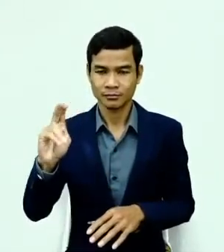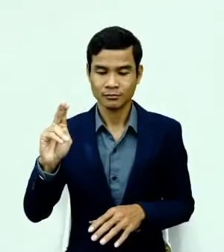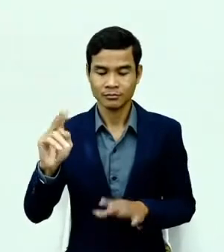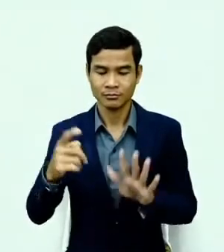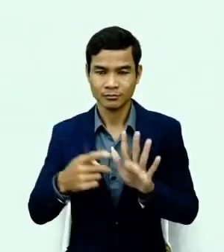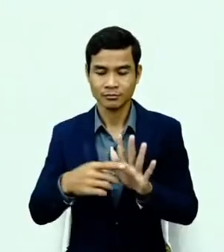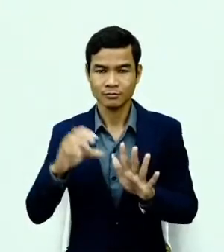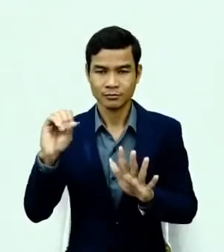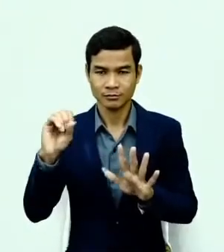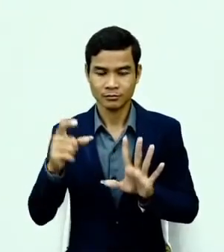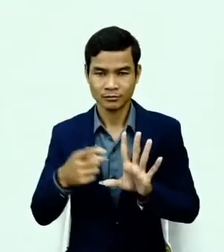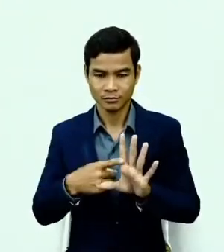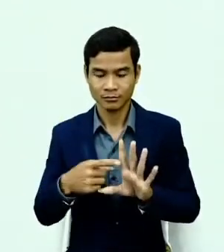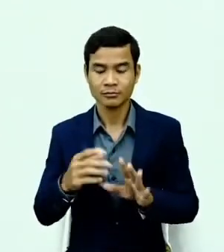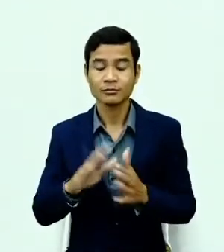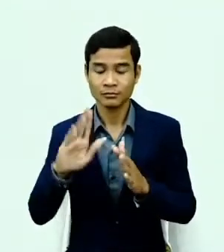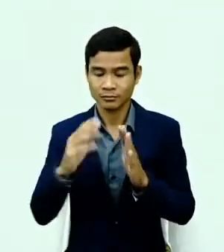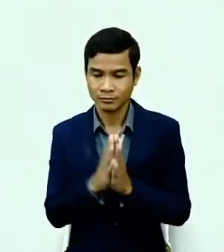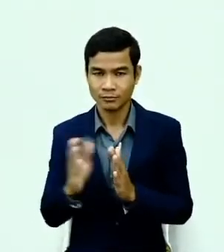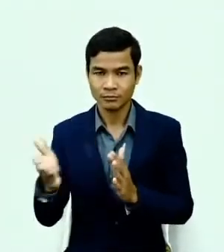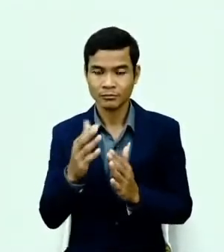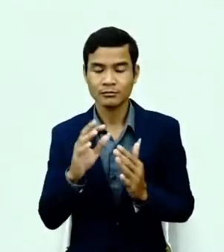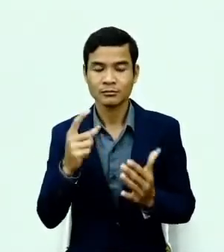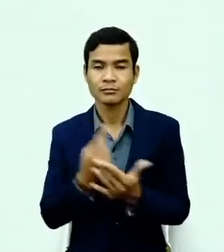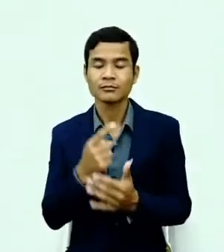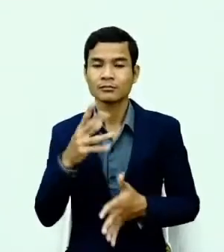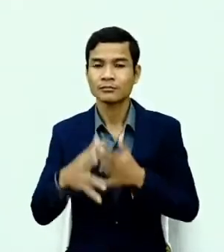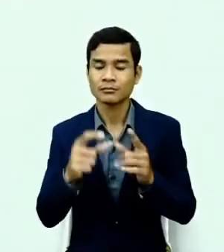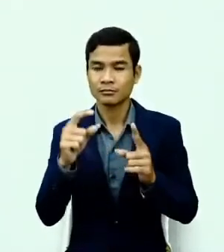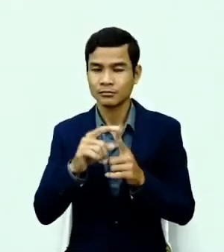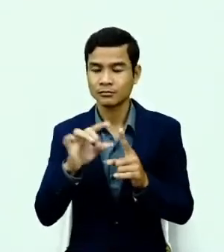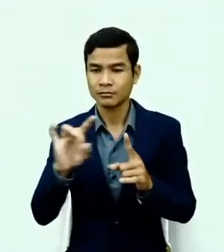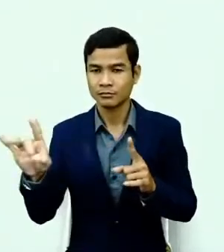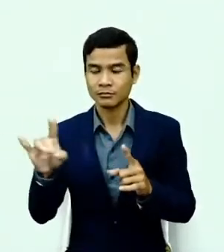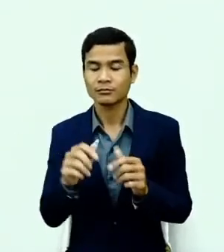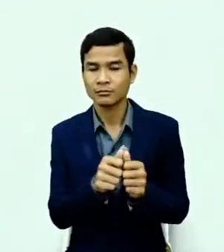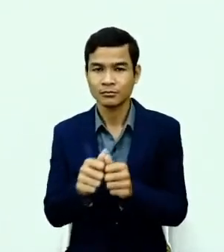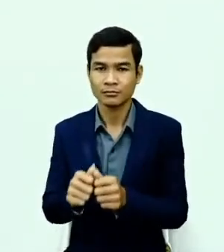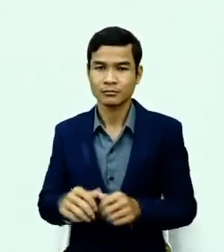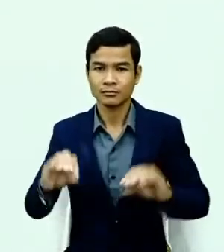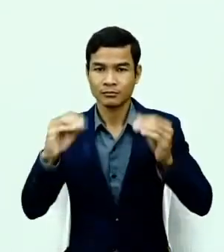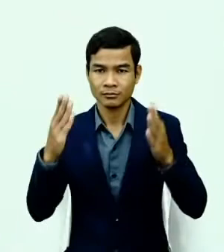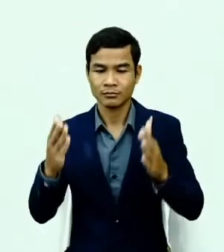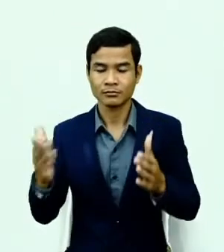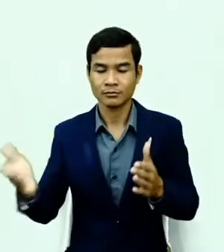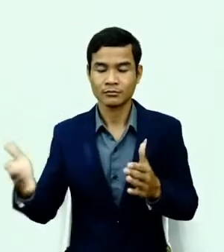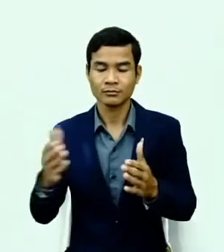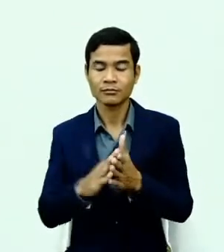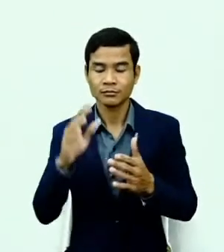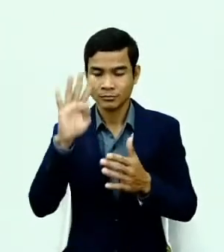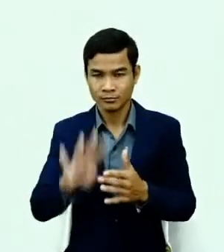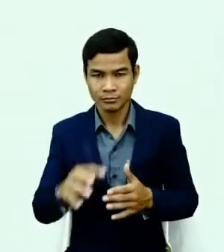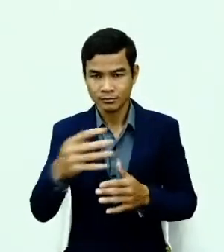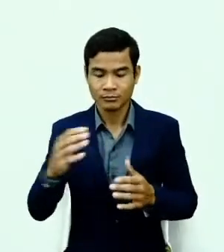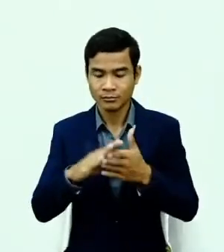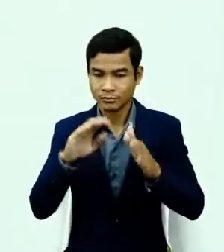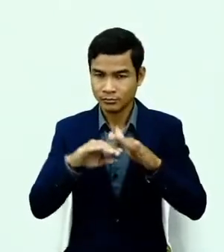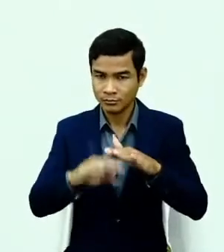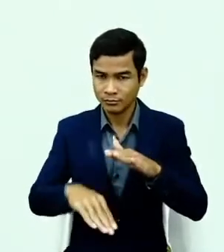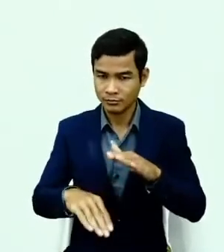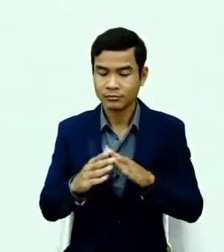លឺចាអរគុណកូនកូនដែលបានចូលរួមអានព្យាងចានៅក្នុងតារាងខាងក្រោមនេះគឺការអានដោយប្រៀបធៀប